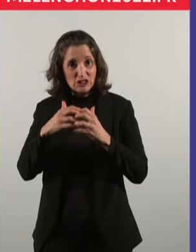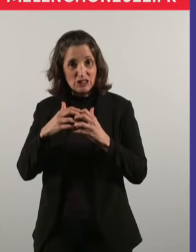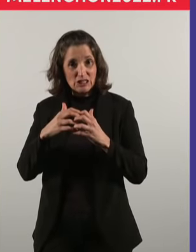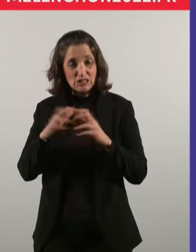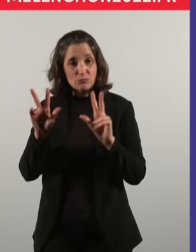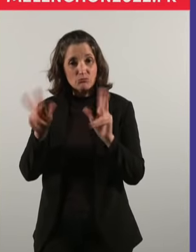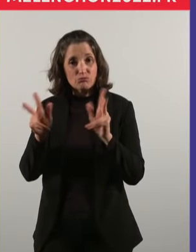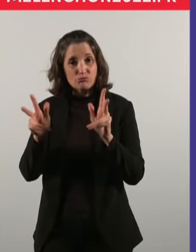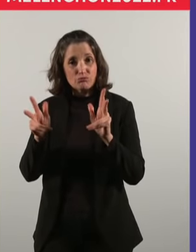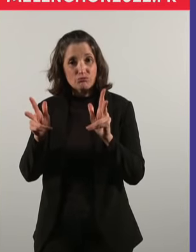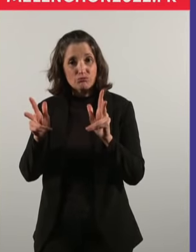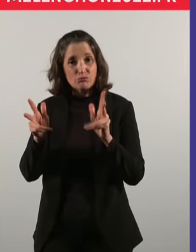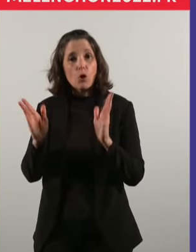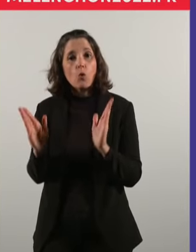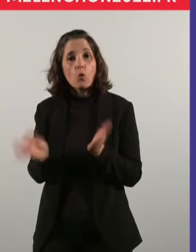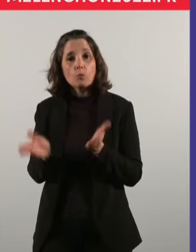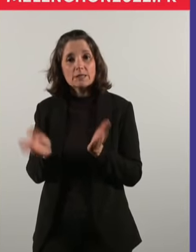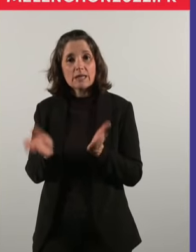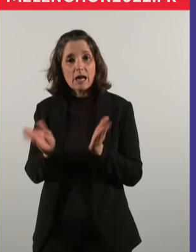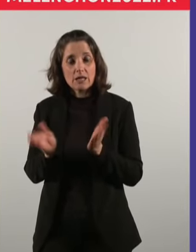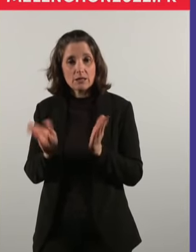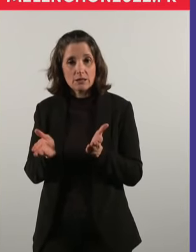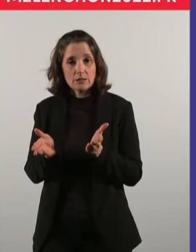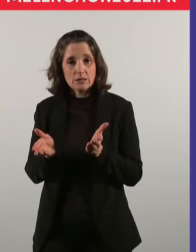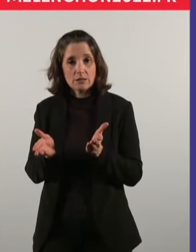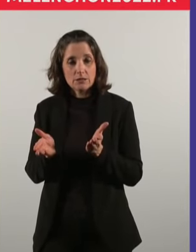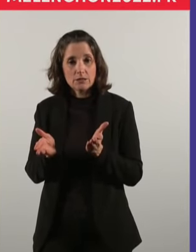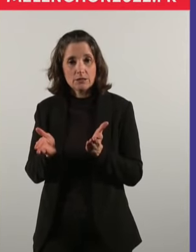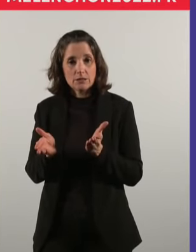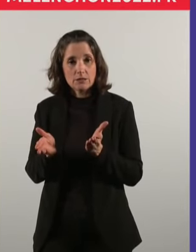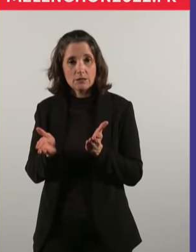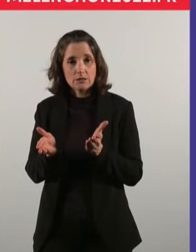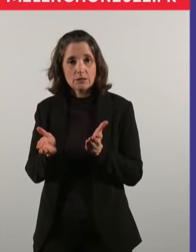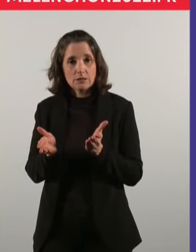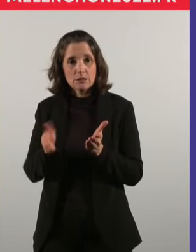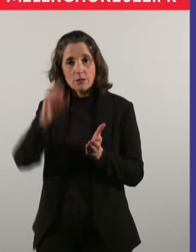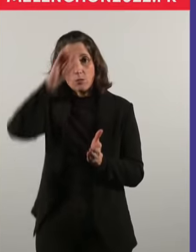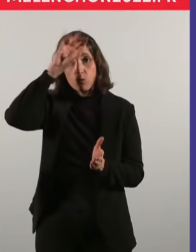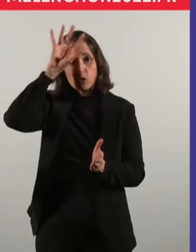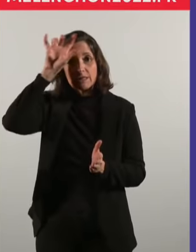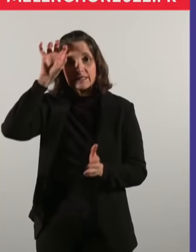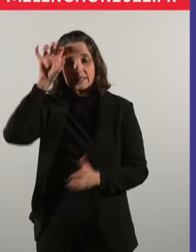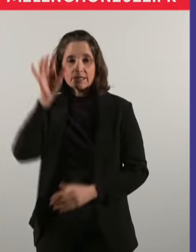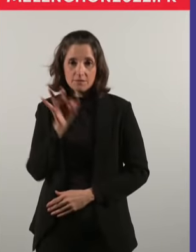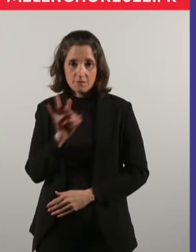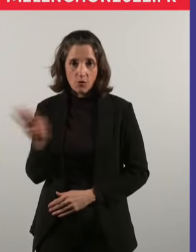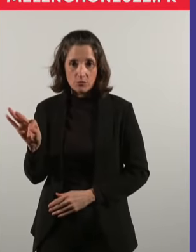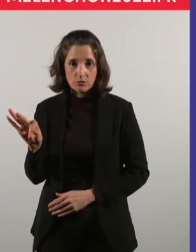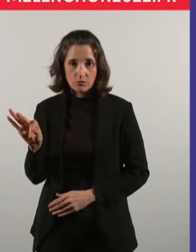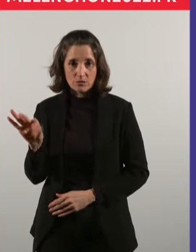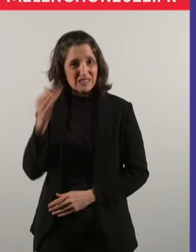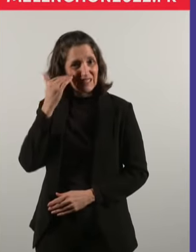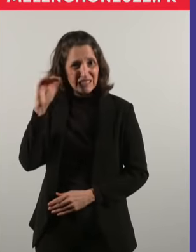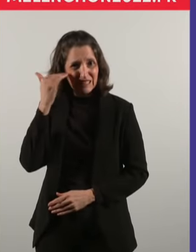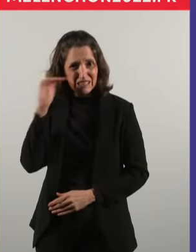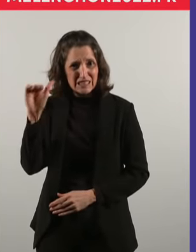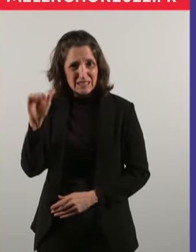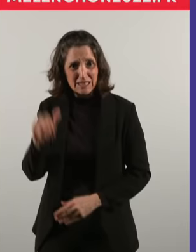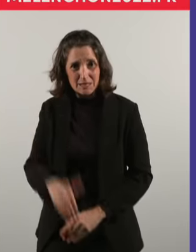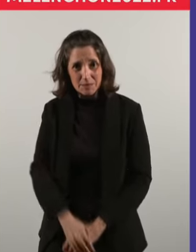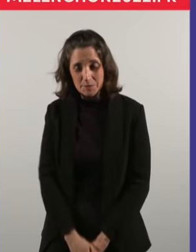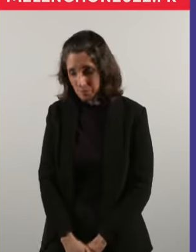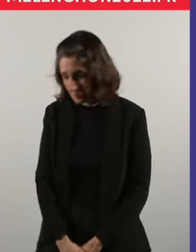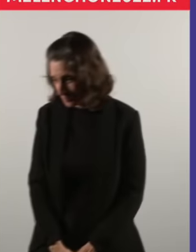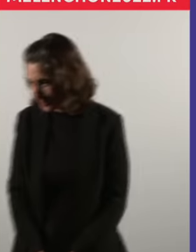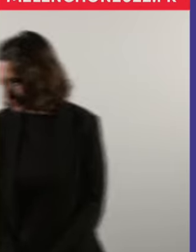qui fonctionne pour l'hôpital de Papeete dans la Polynésie française. On sait faire tout ça. Eh bien, il n'y a plus